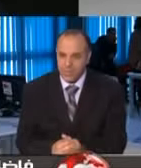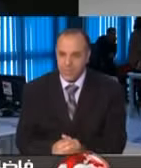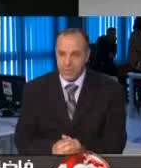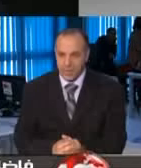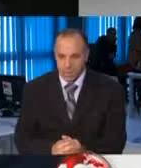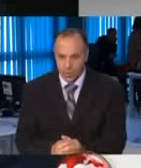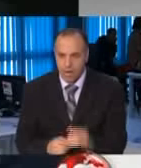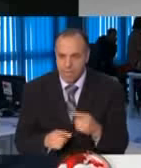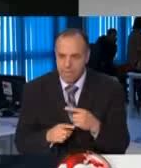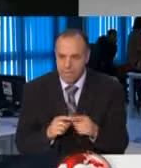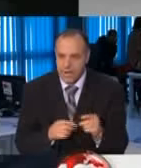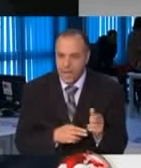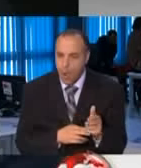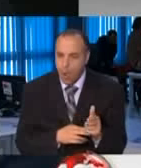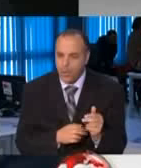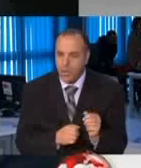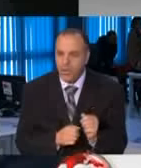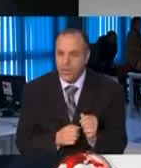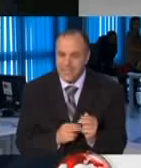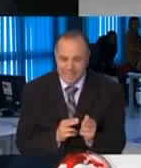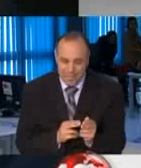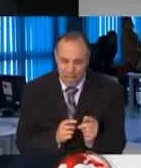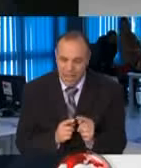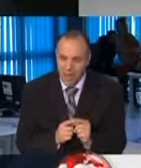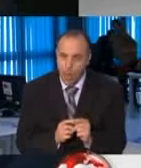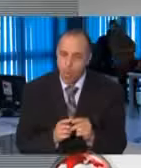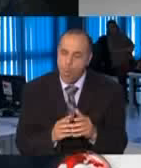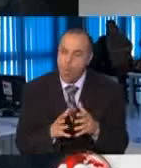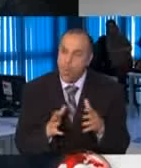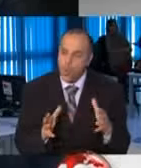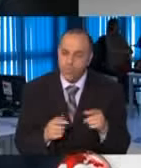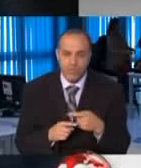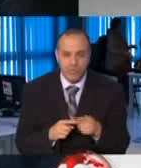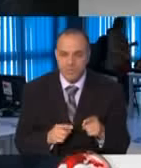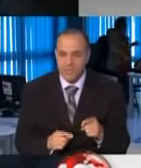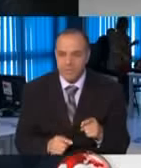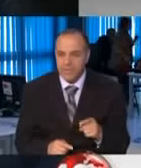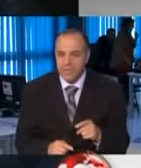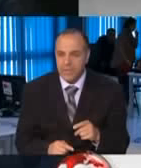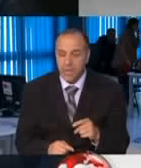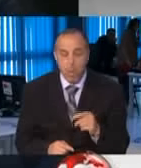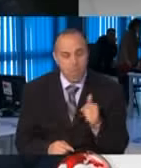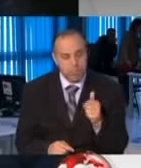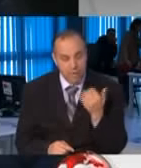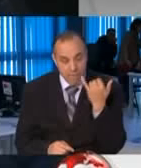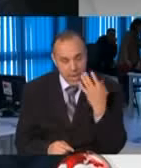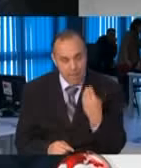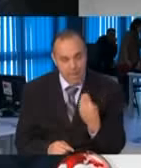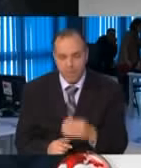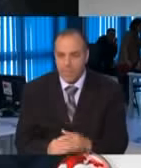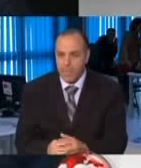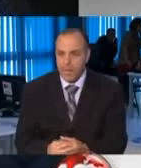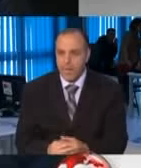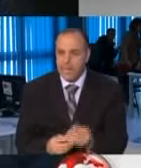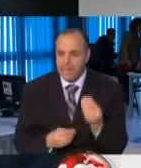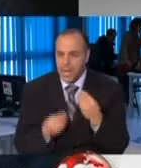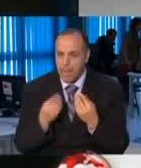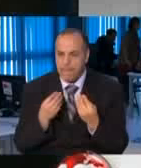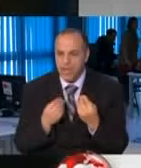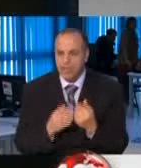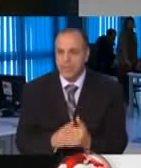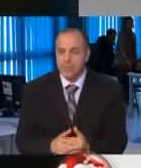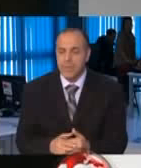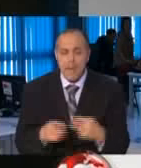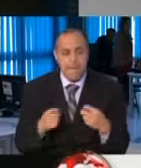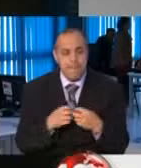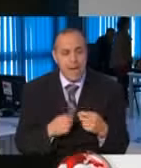وشنو الفرق ما بين السمك والحوت. ننصحهم يجيو خاطروا به ويتعلموا في برشا حاجة جديدة.